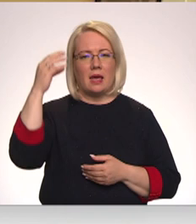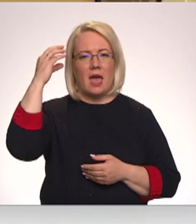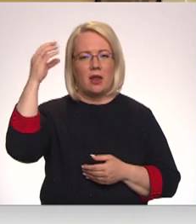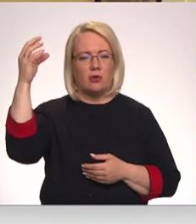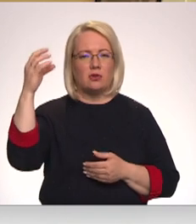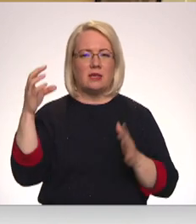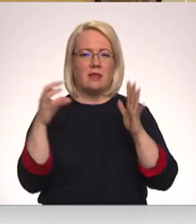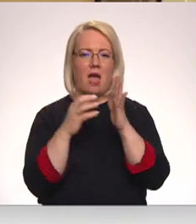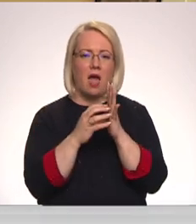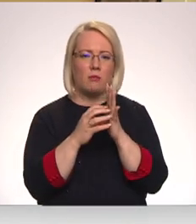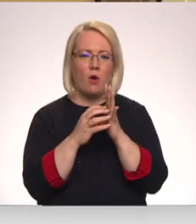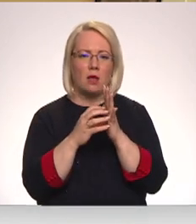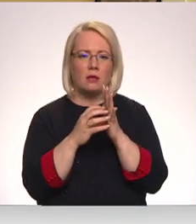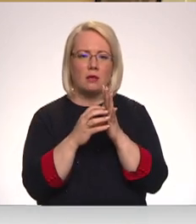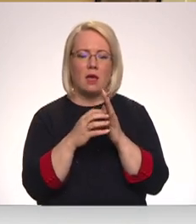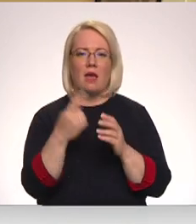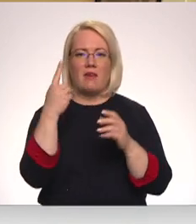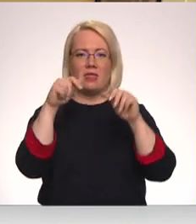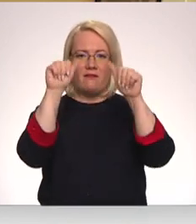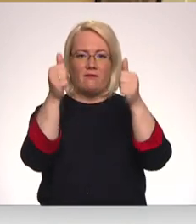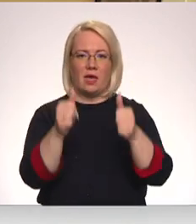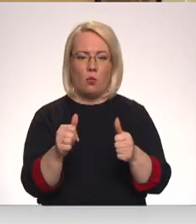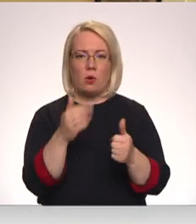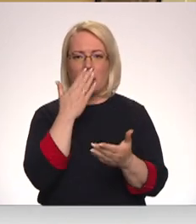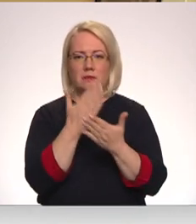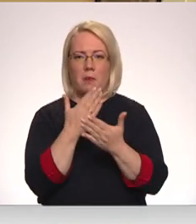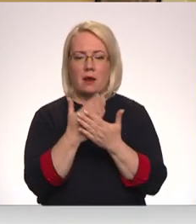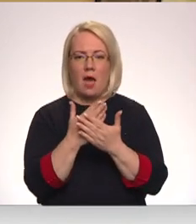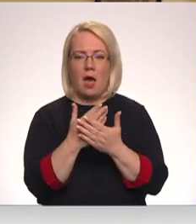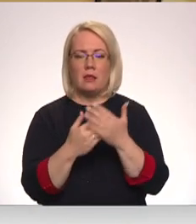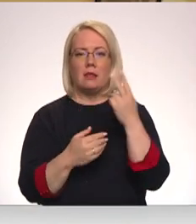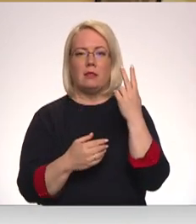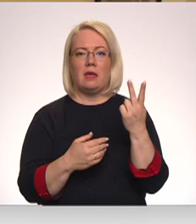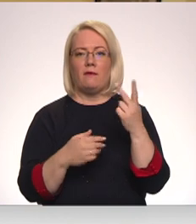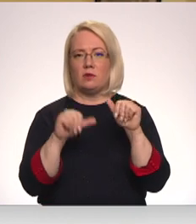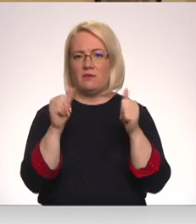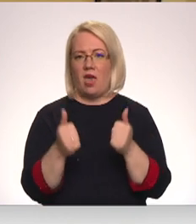ģerboņa, viena figūra, kas faktiski attēlota, bija divos veidos.